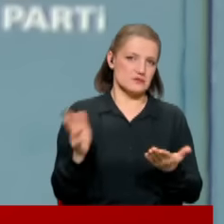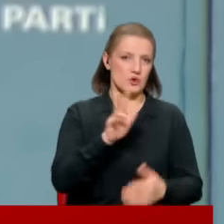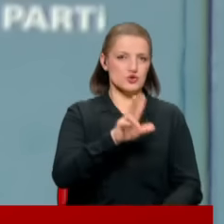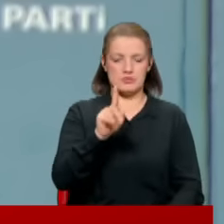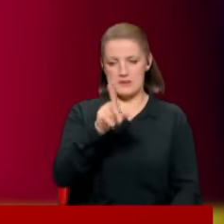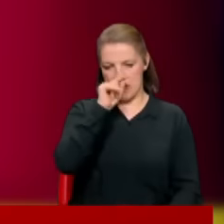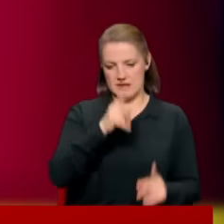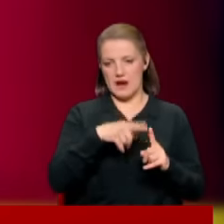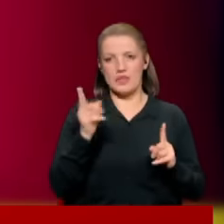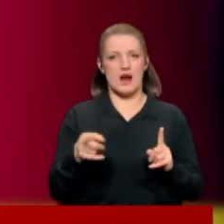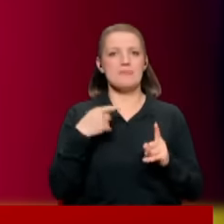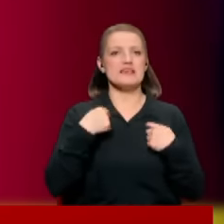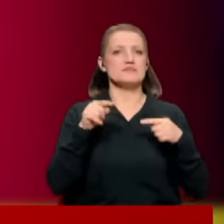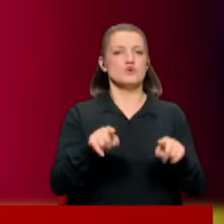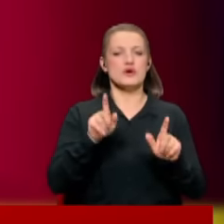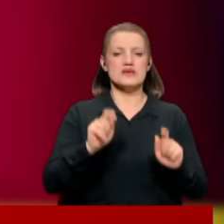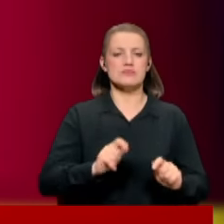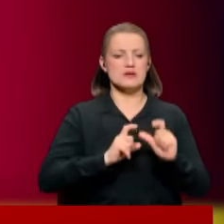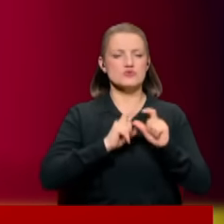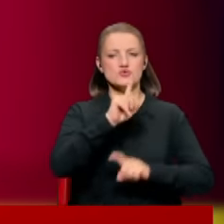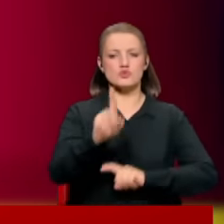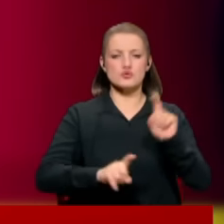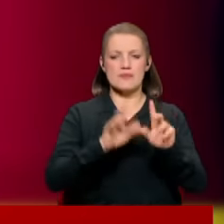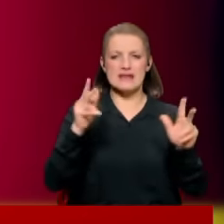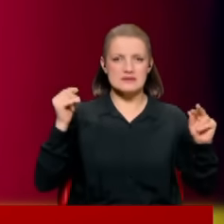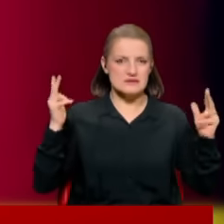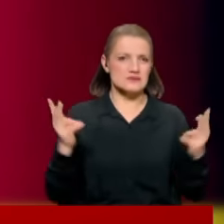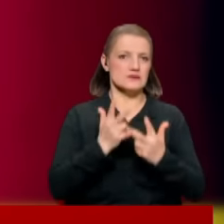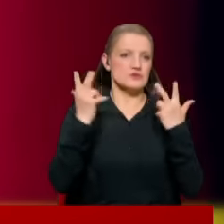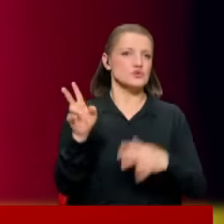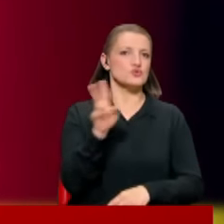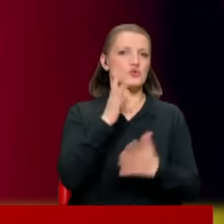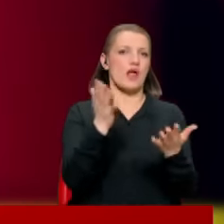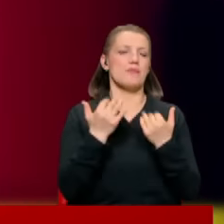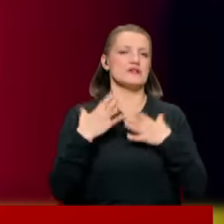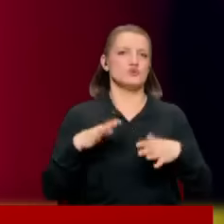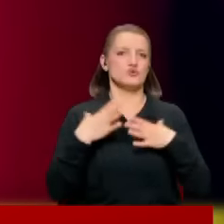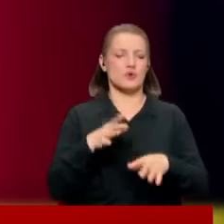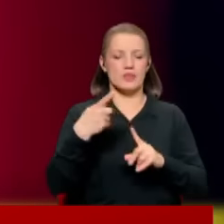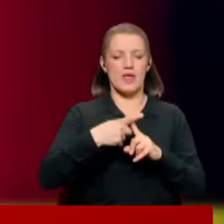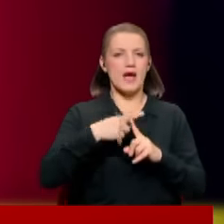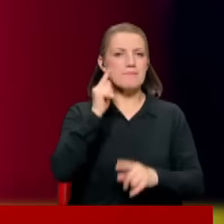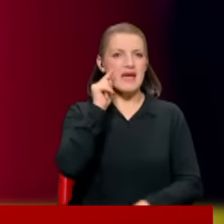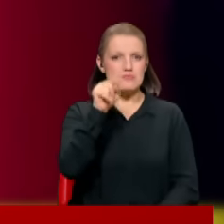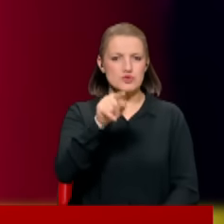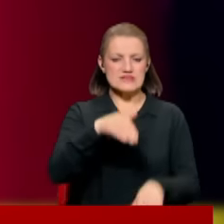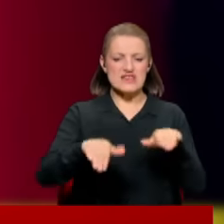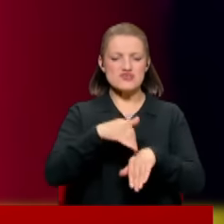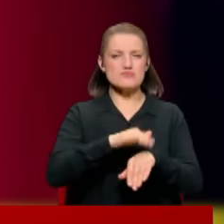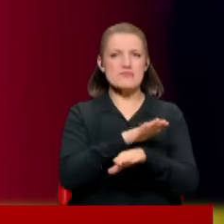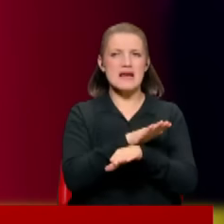31 Mart'a kadar. Biz bu yapılan soruşturmanın en hızlı şekilde sonuçlanmasını istiyoruz. Tayyip Bey de bu soruşturma seçime kadar